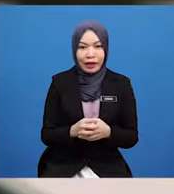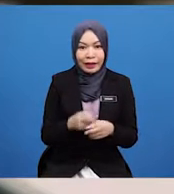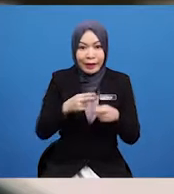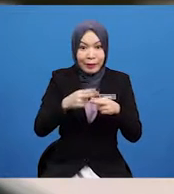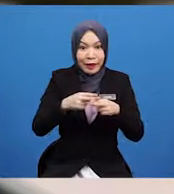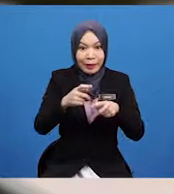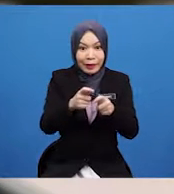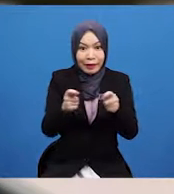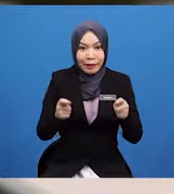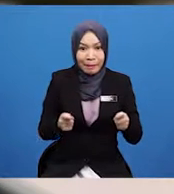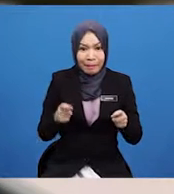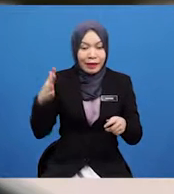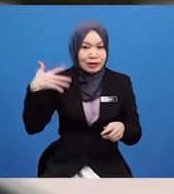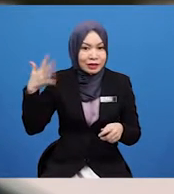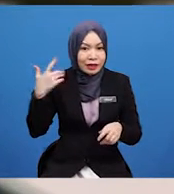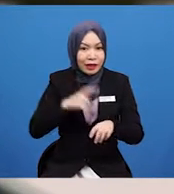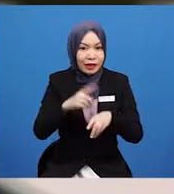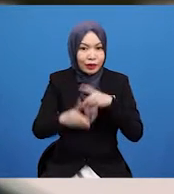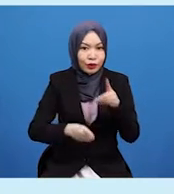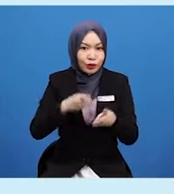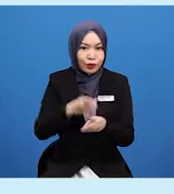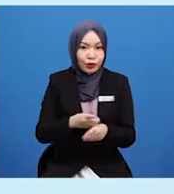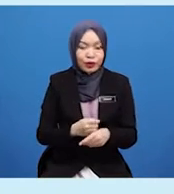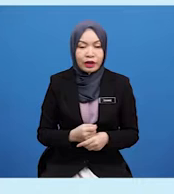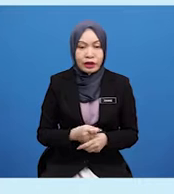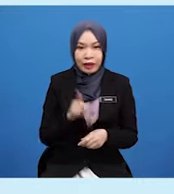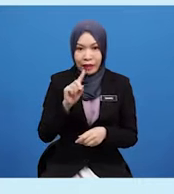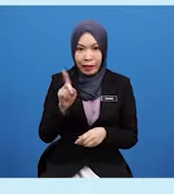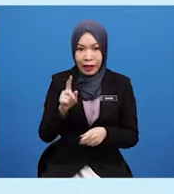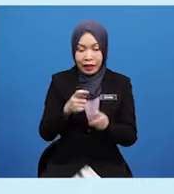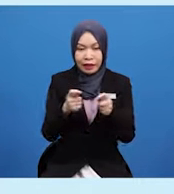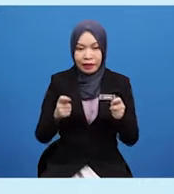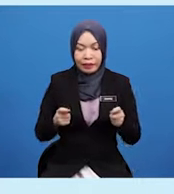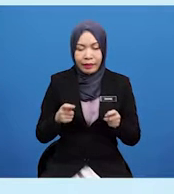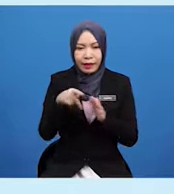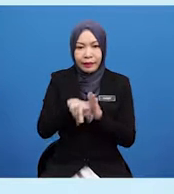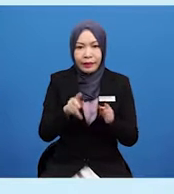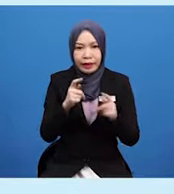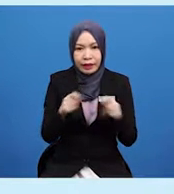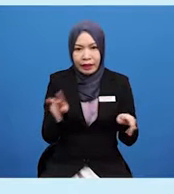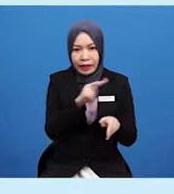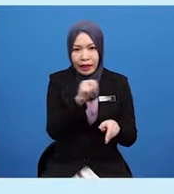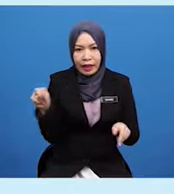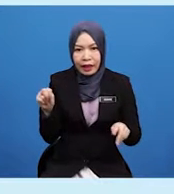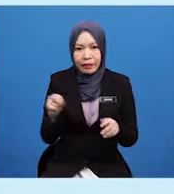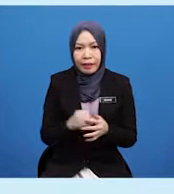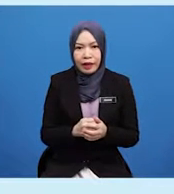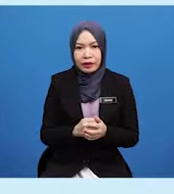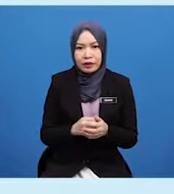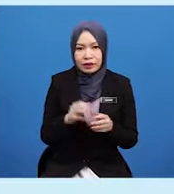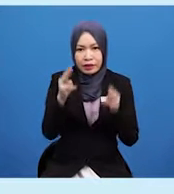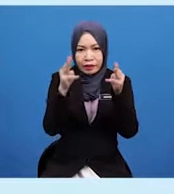prasejarah di dunia dan menyiapkan enam ini lokasi peninggalan manusia prasejarah di dunia